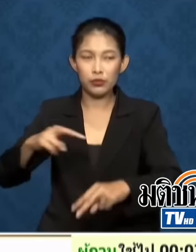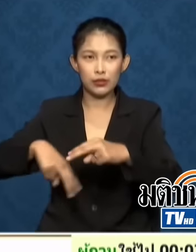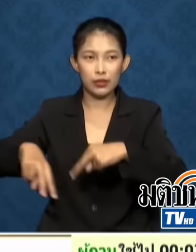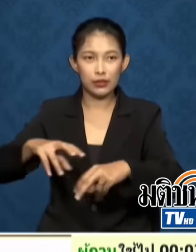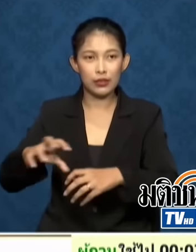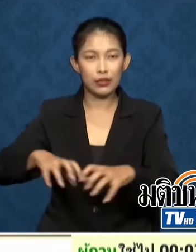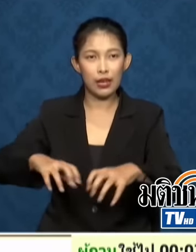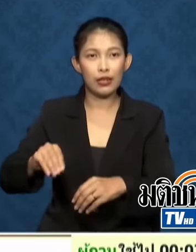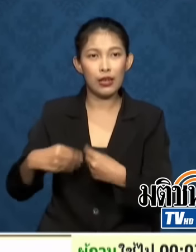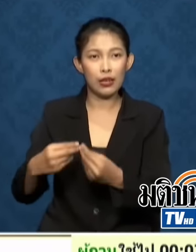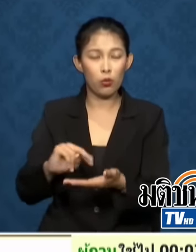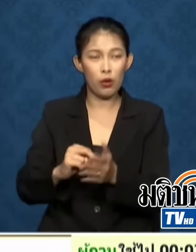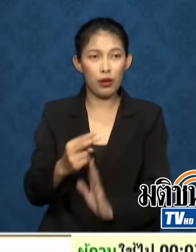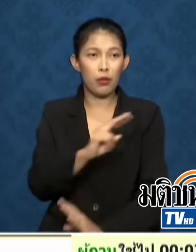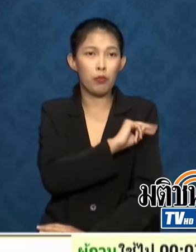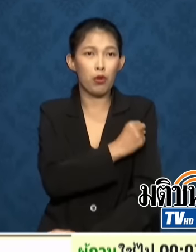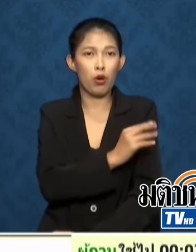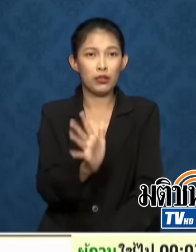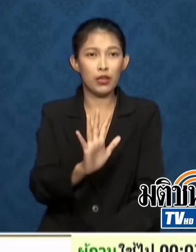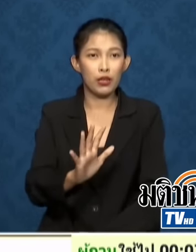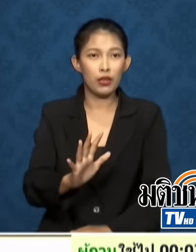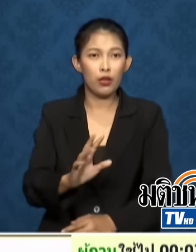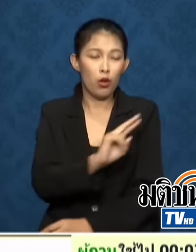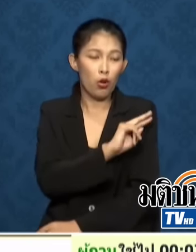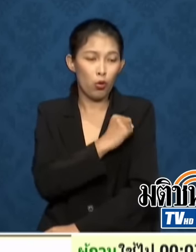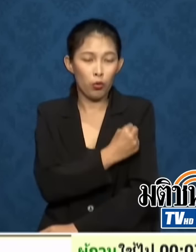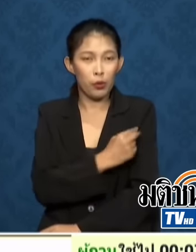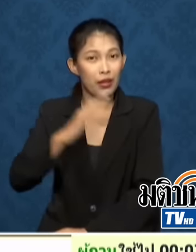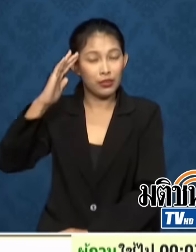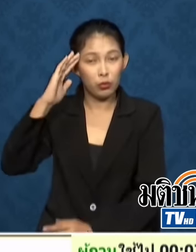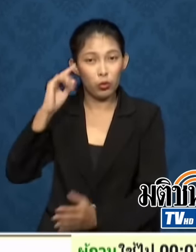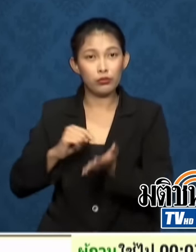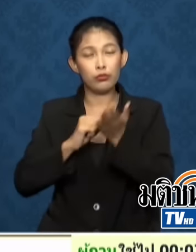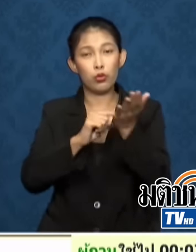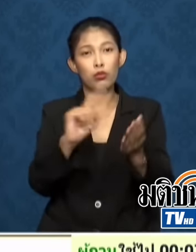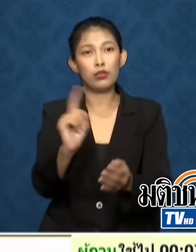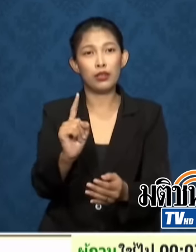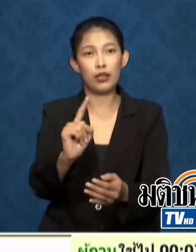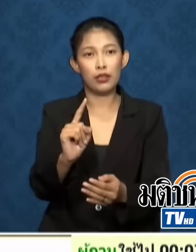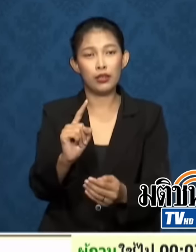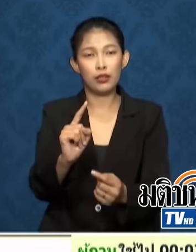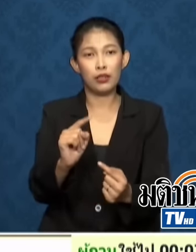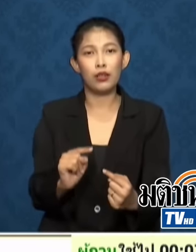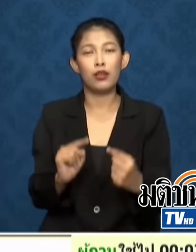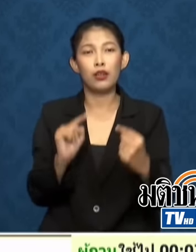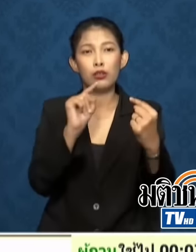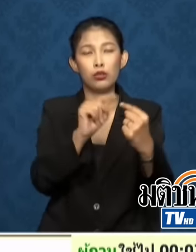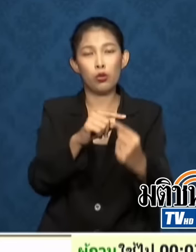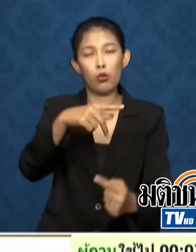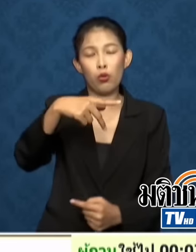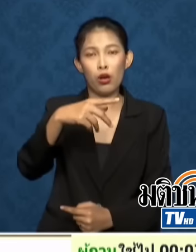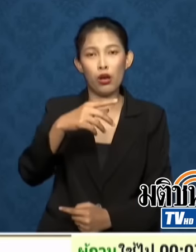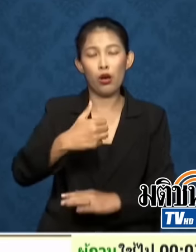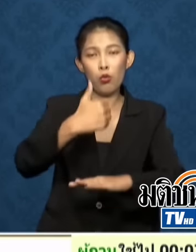ไม่ใช่หมอสถานรักษาโรงพยาบาลตำรวจขึ้นตรงกับใครขึ้นตรงกับผบ.ต